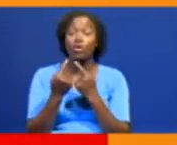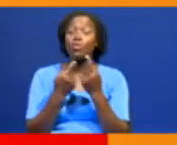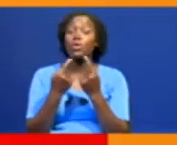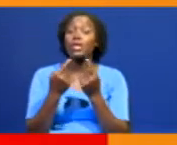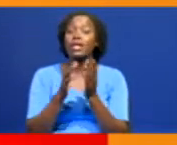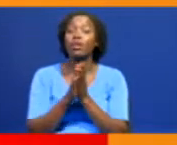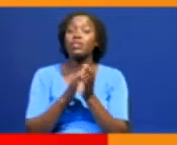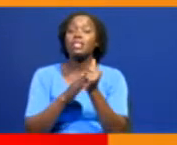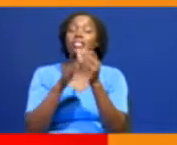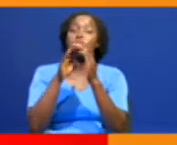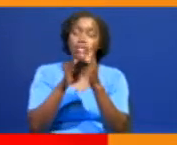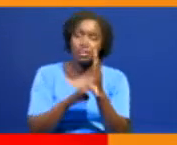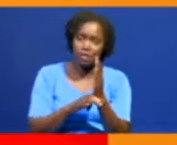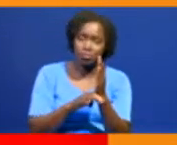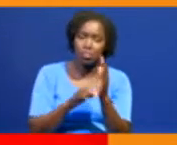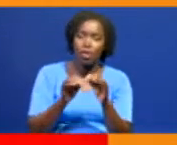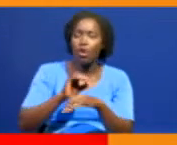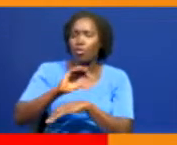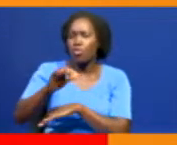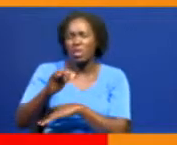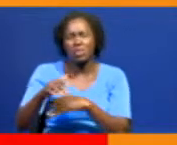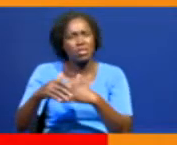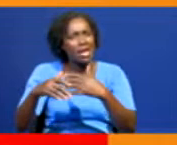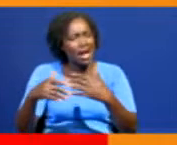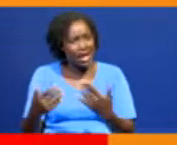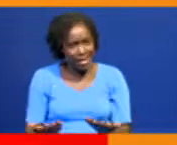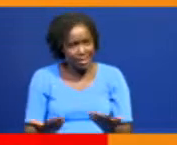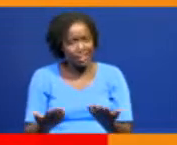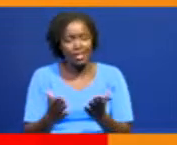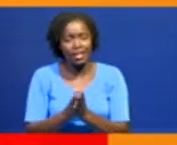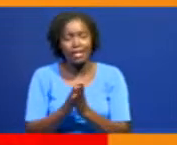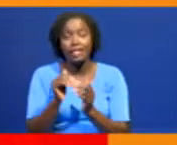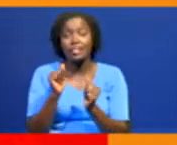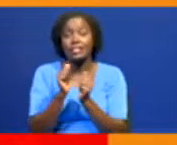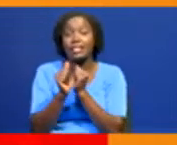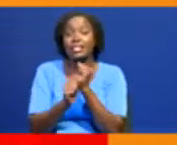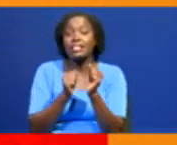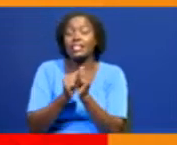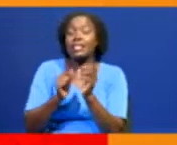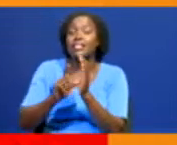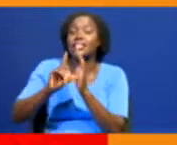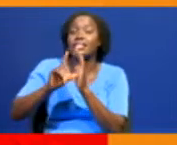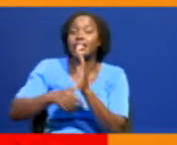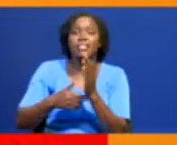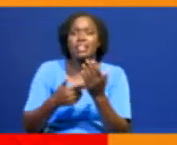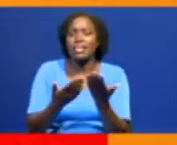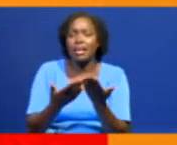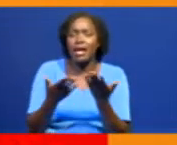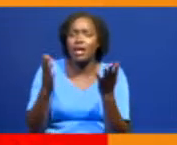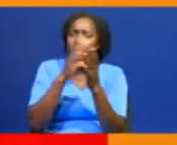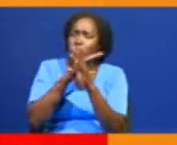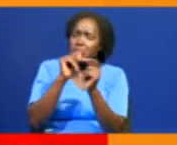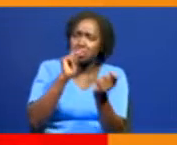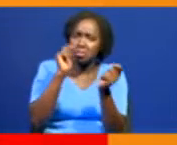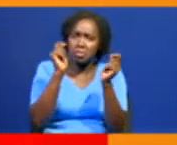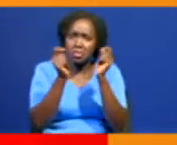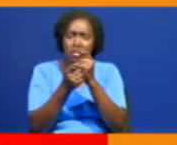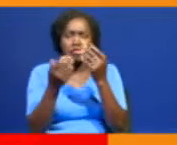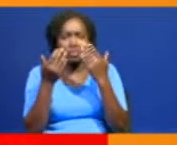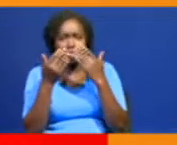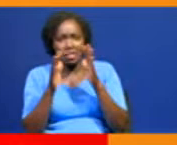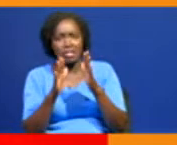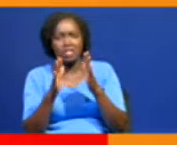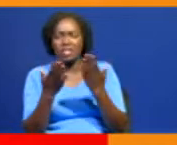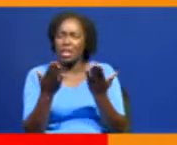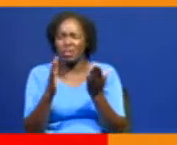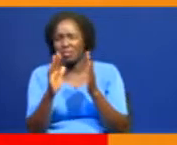masuala ya uongozi, tuje ugatuzi umekuaje miaka 10 baadaye. Je, hatamu za uongozi baada ya kubadilika humu nchini